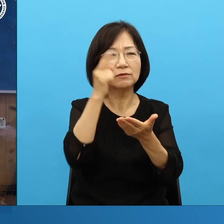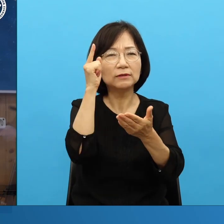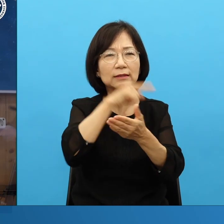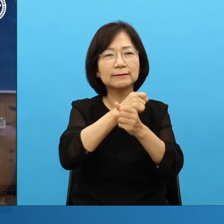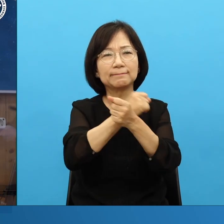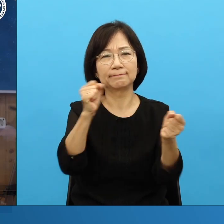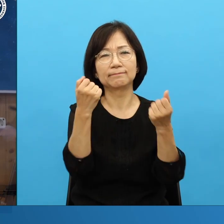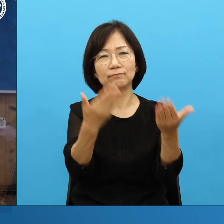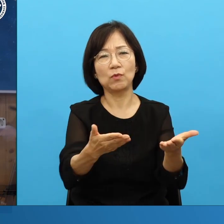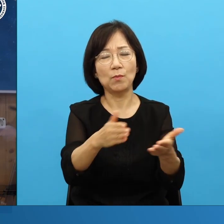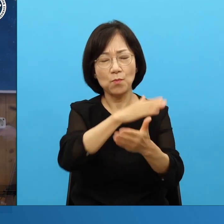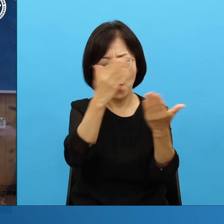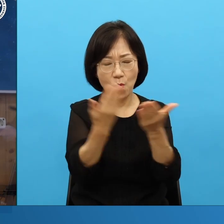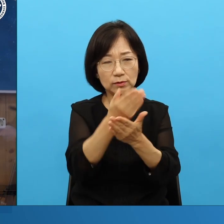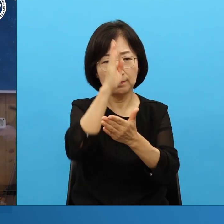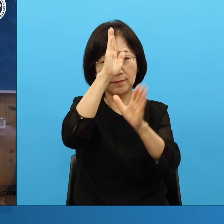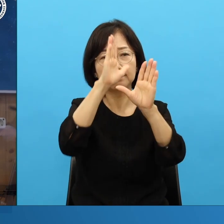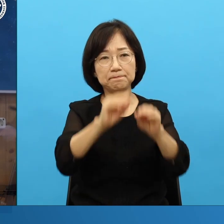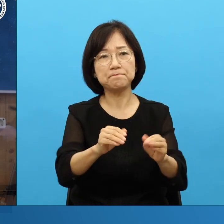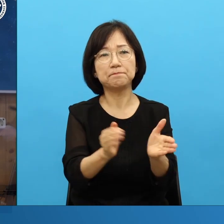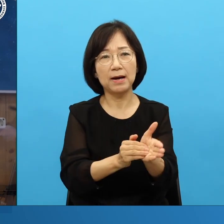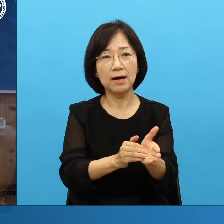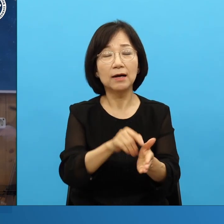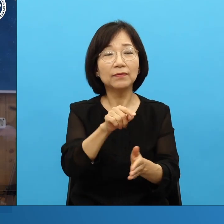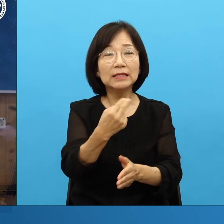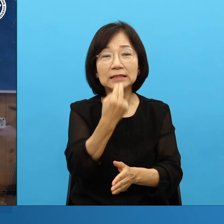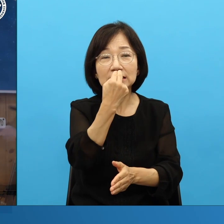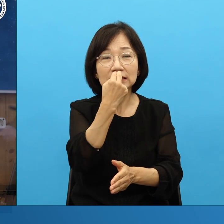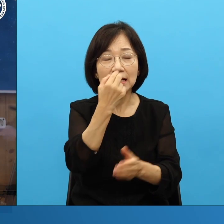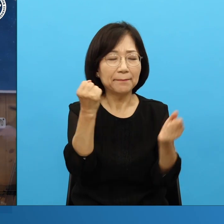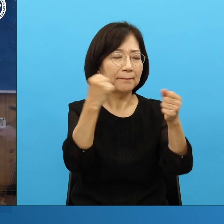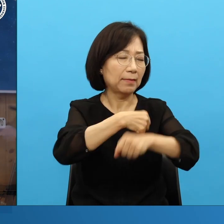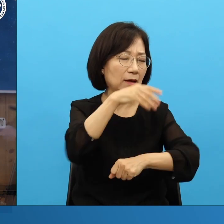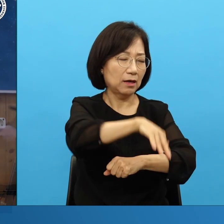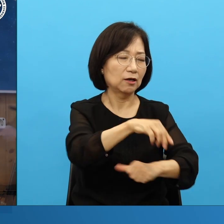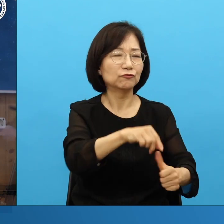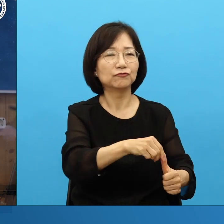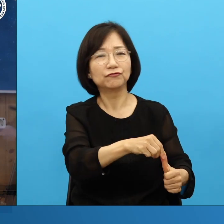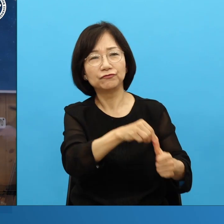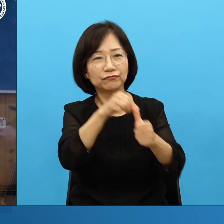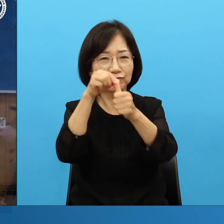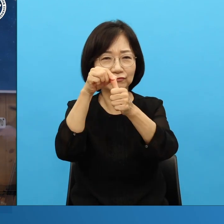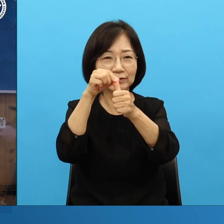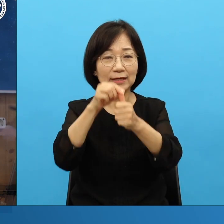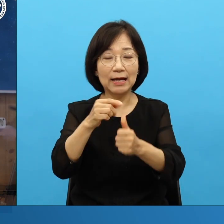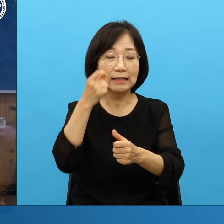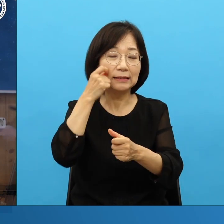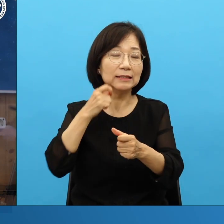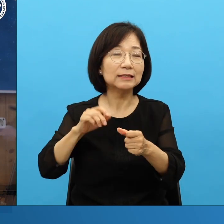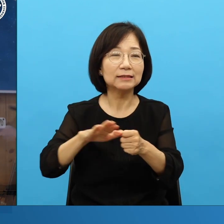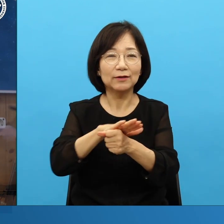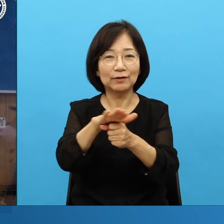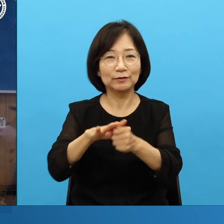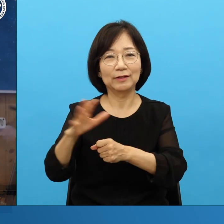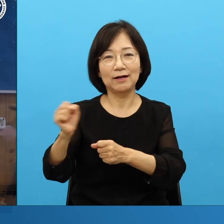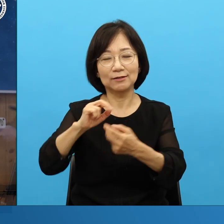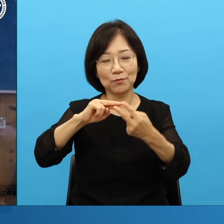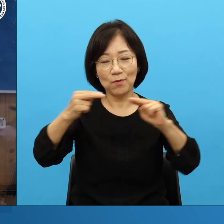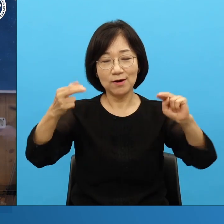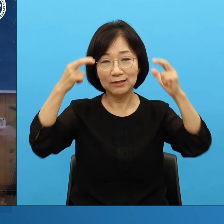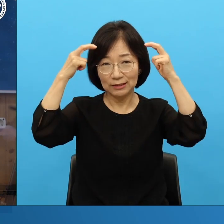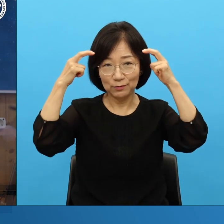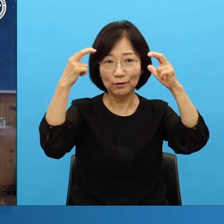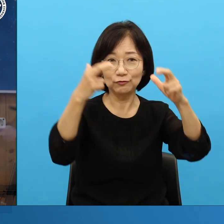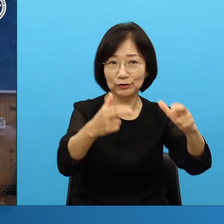사하시며 내 모든 병을 고치시며 내 생명을 파멸해서 속량하시고 인자와 긍휼로